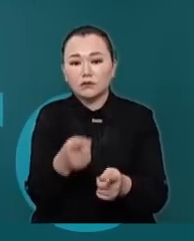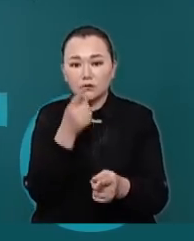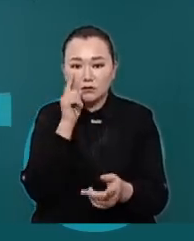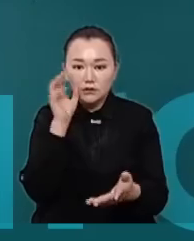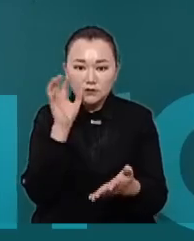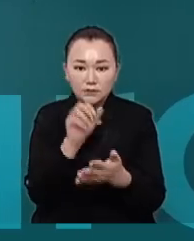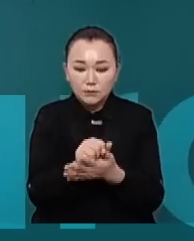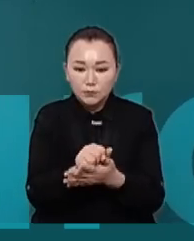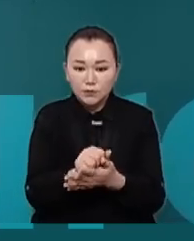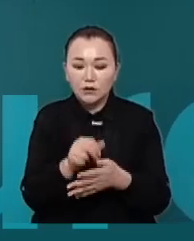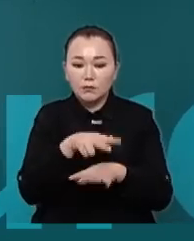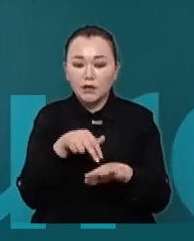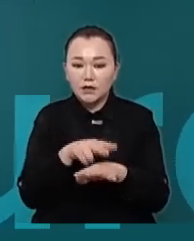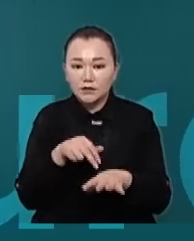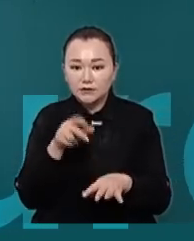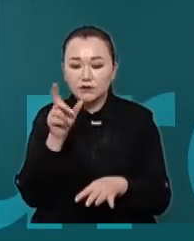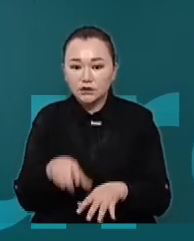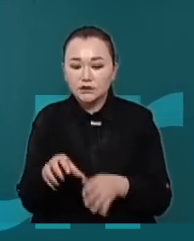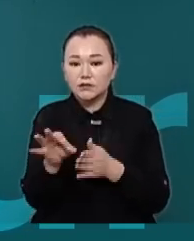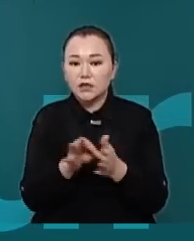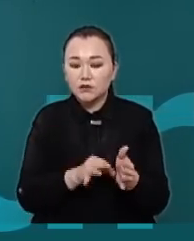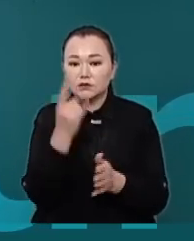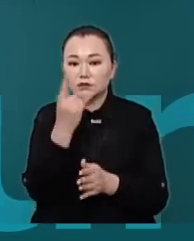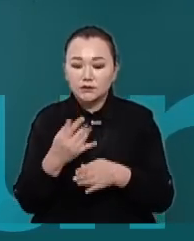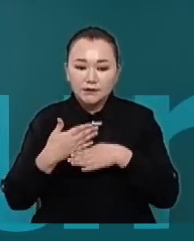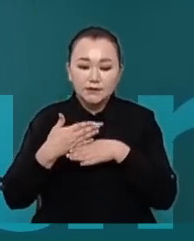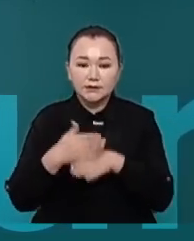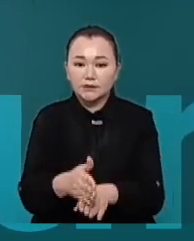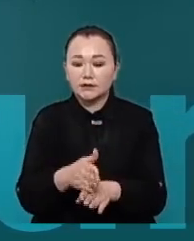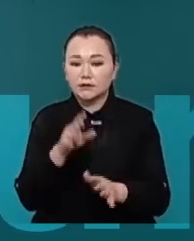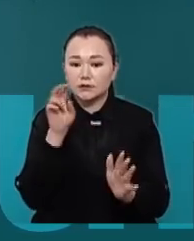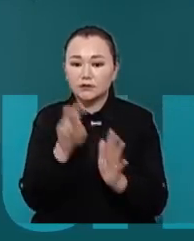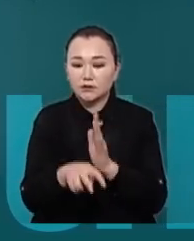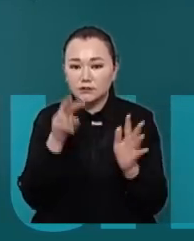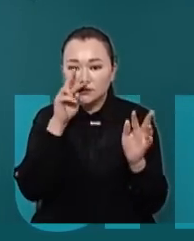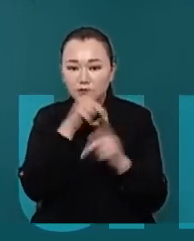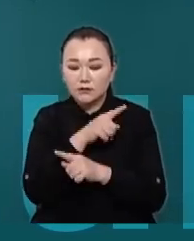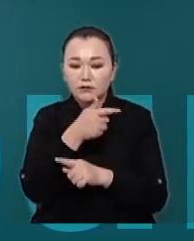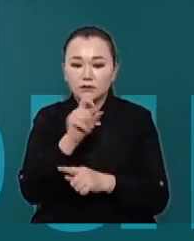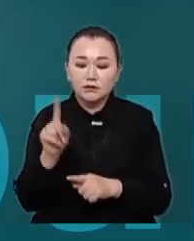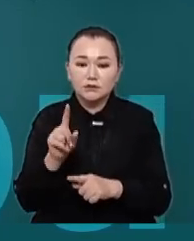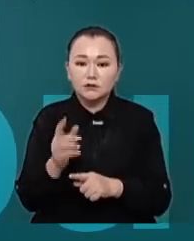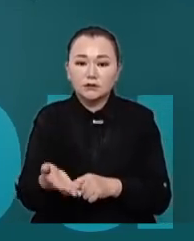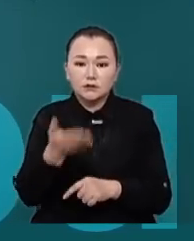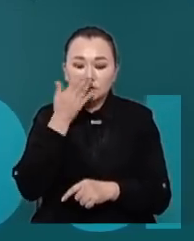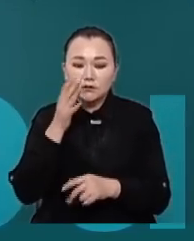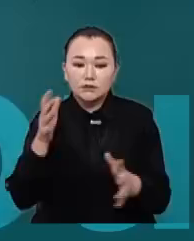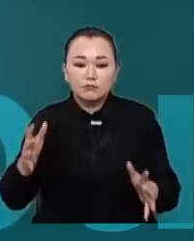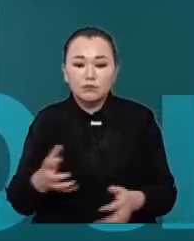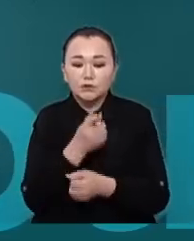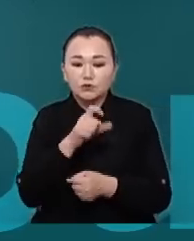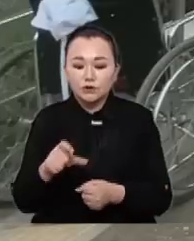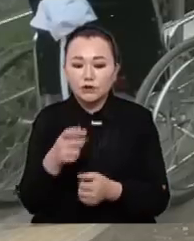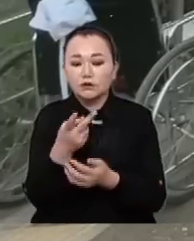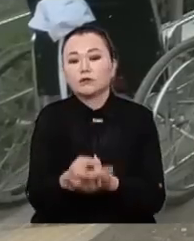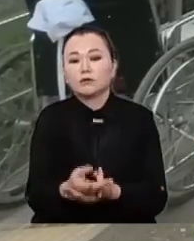көрген. Ал полиция инспекторы дереу терезені шағып, уланған адамдарды сыртқа шығарыпты. Дел сал күйде